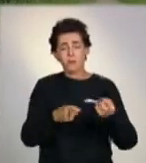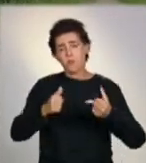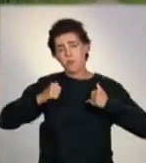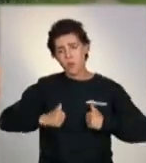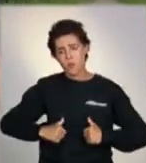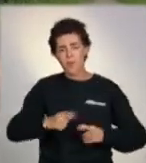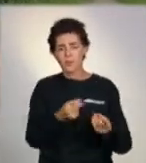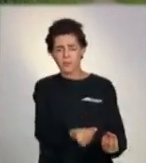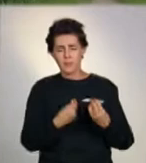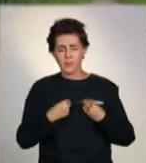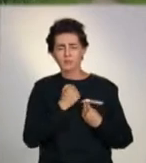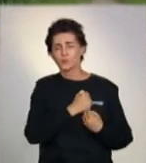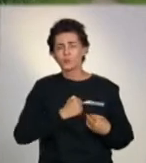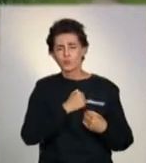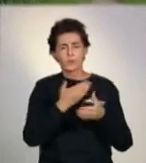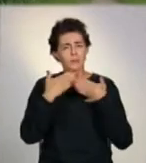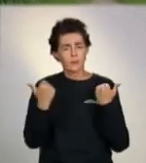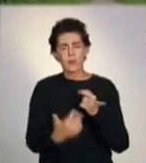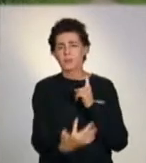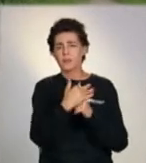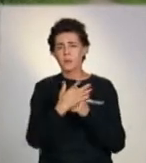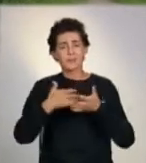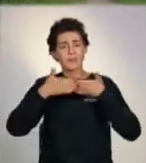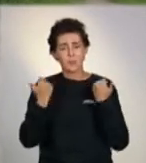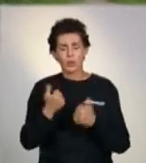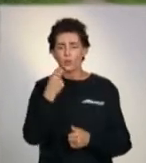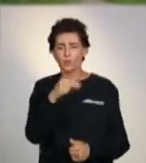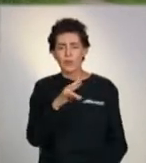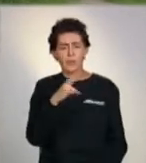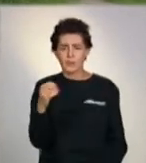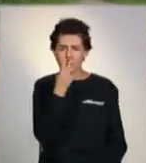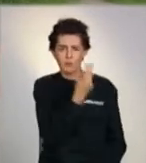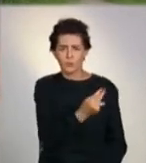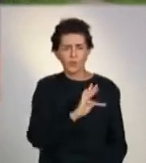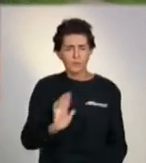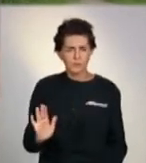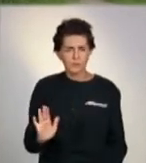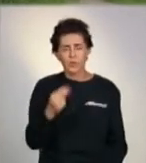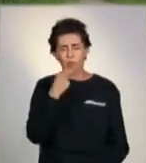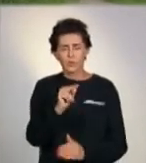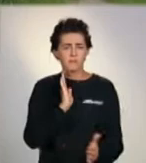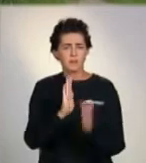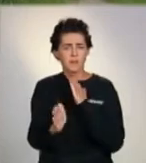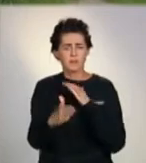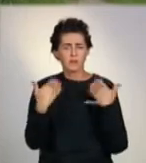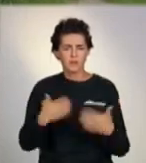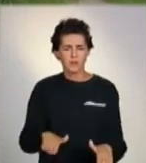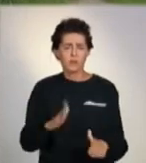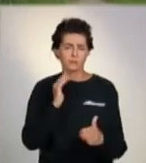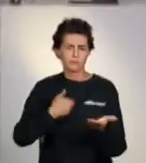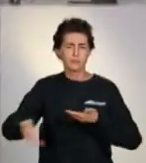вам агрессии, то есть, если она не нападает на вас, то лучше на нее и не смотреть. Просто вот разошлись и все уверенно